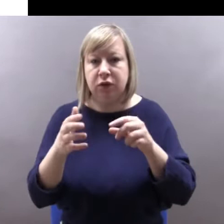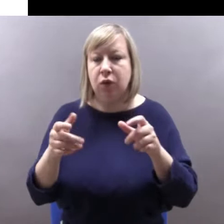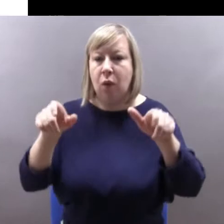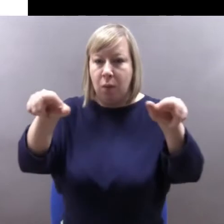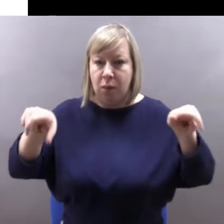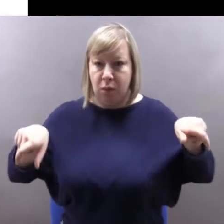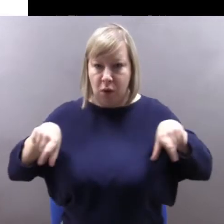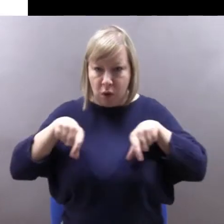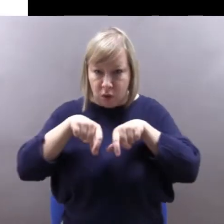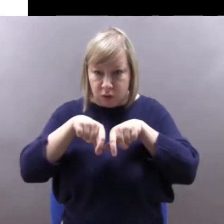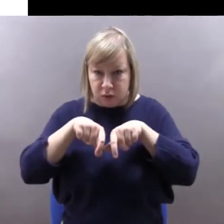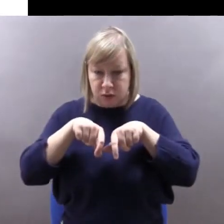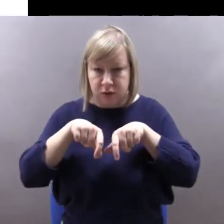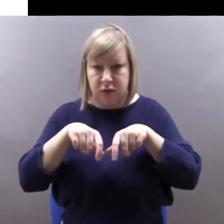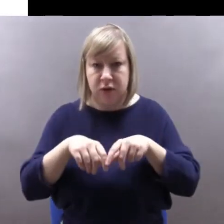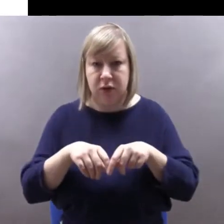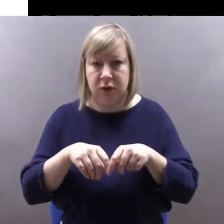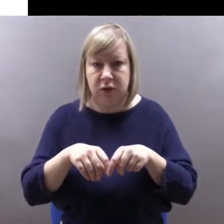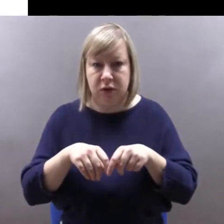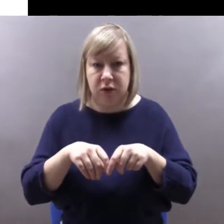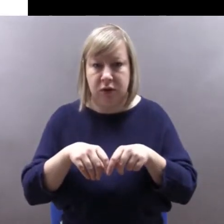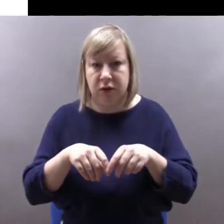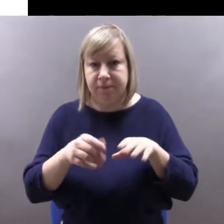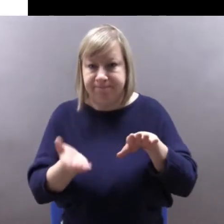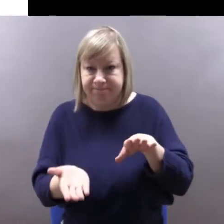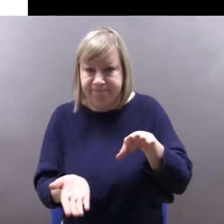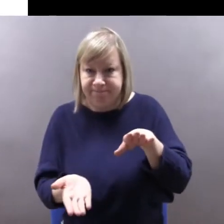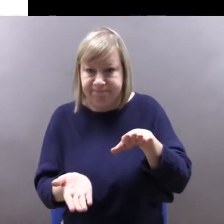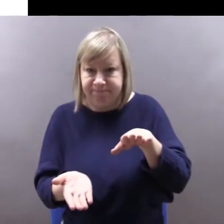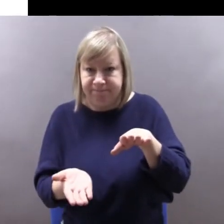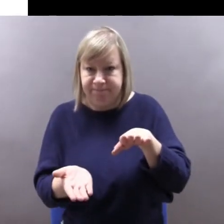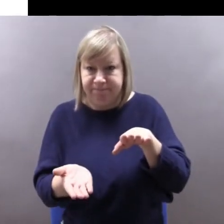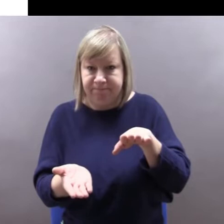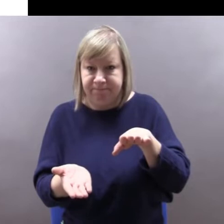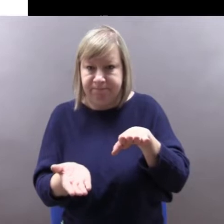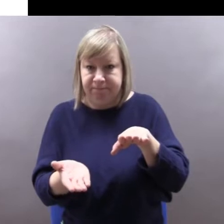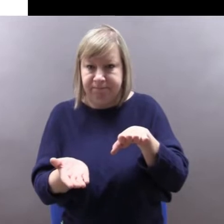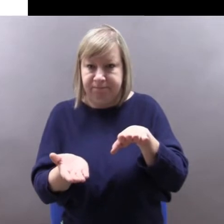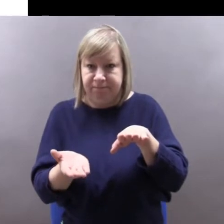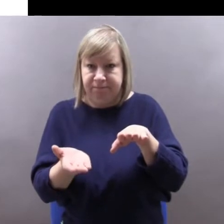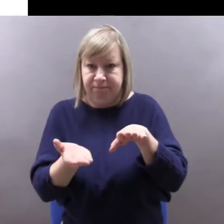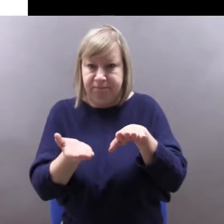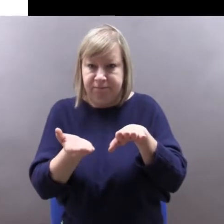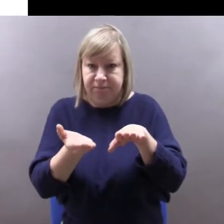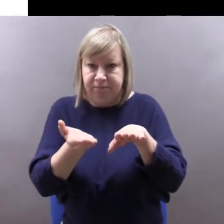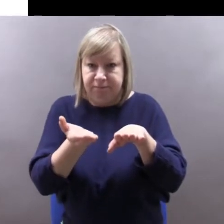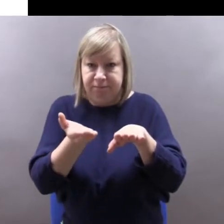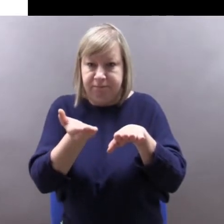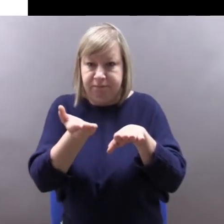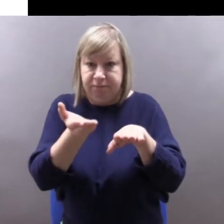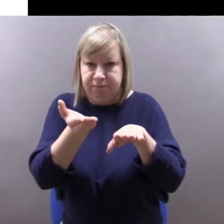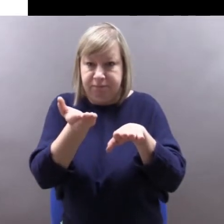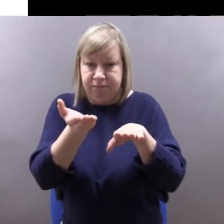się z posadzki do góry. Tutaj warto wiedzieć, że wysokość, do której może się wysunąć ta platforma, to